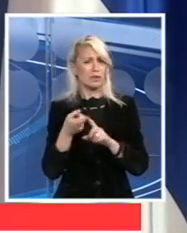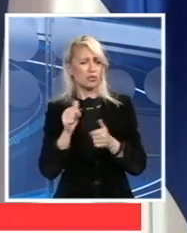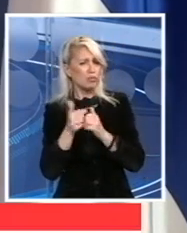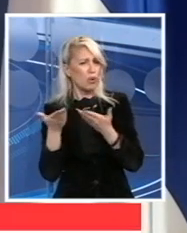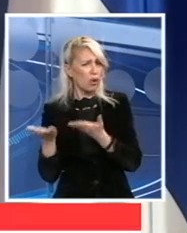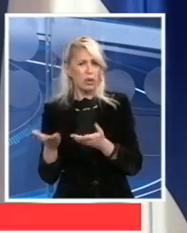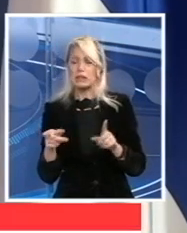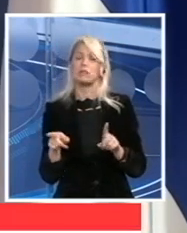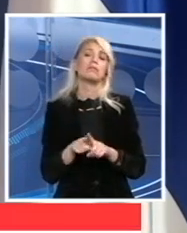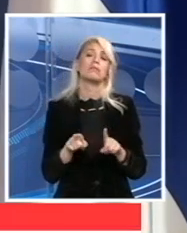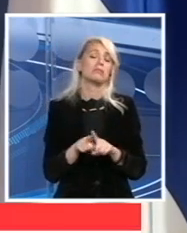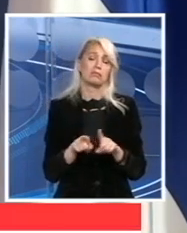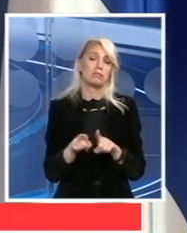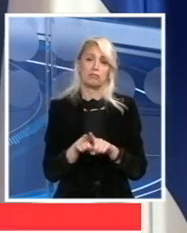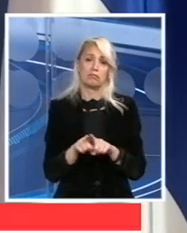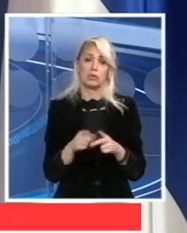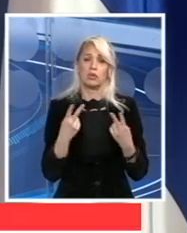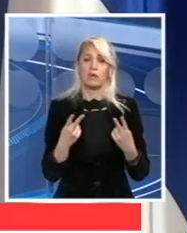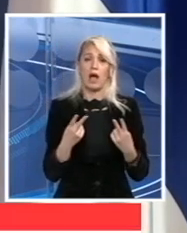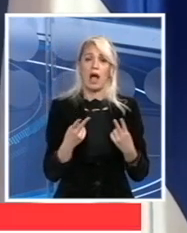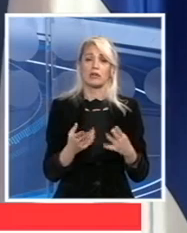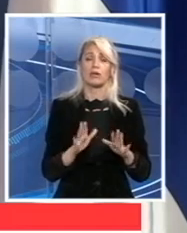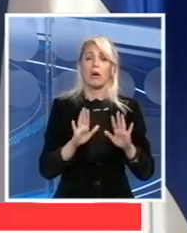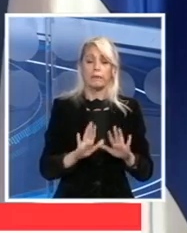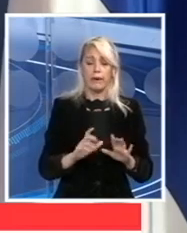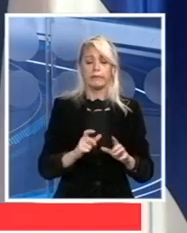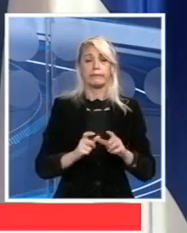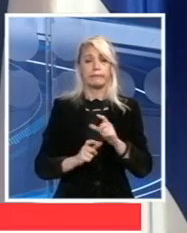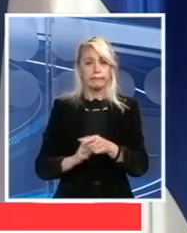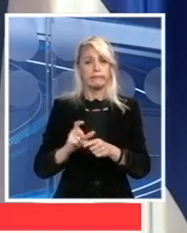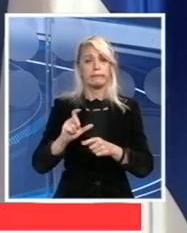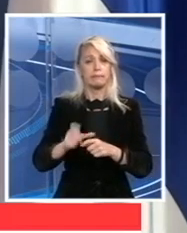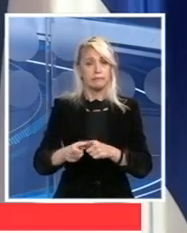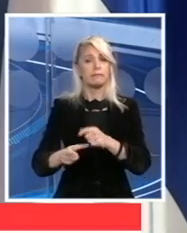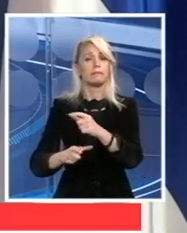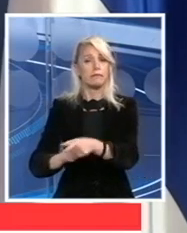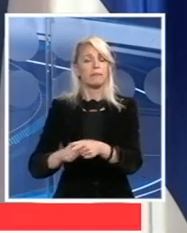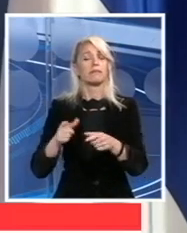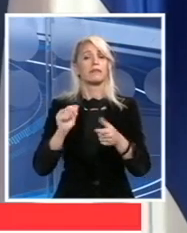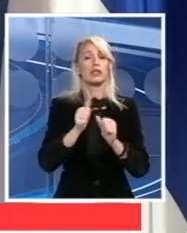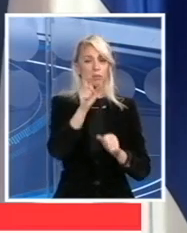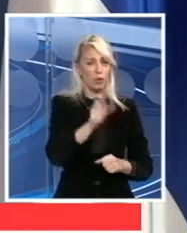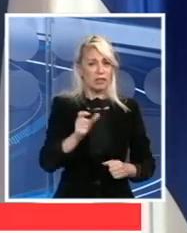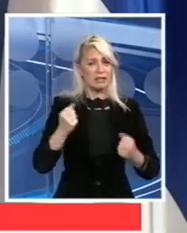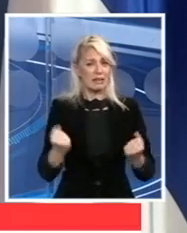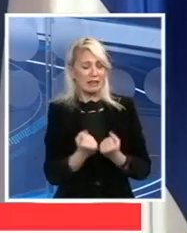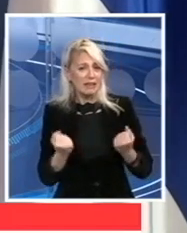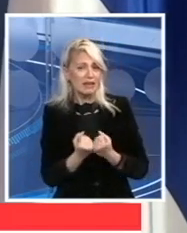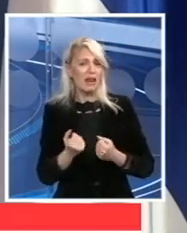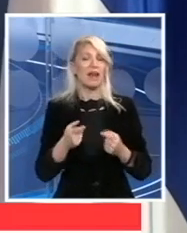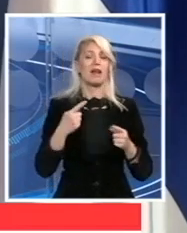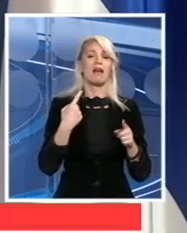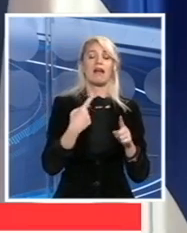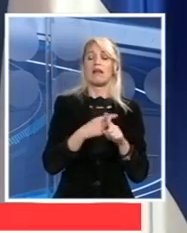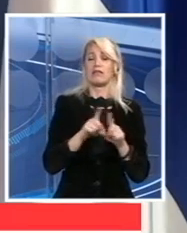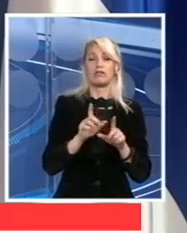tu isto je neophodno postupno vraćati sportiste i u trenaž, isto tako postupno